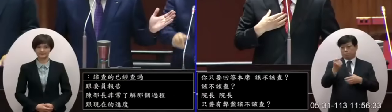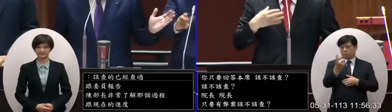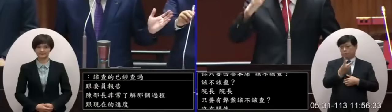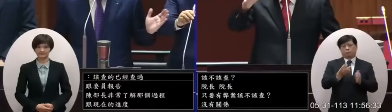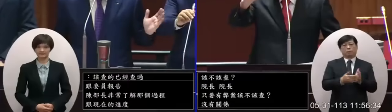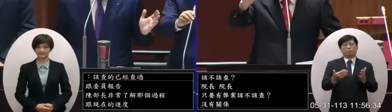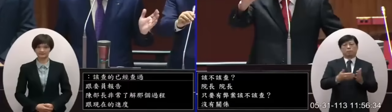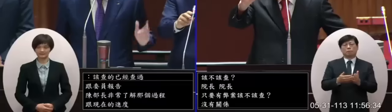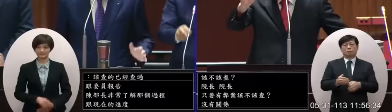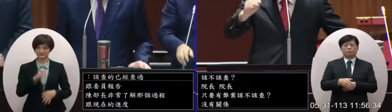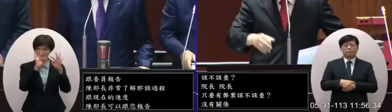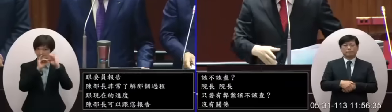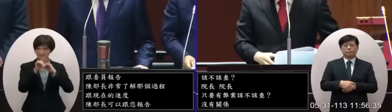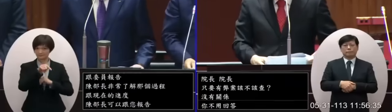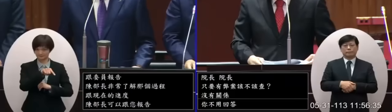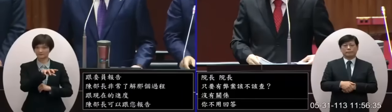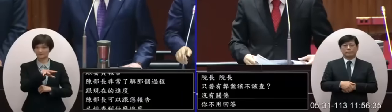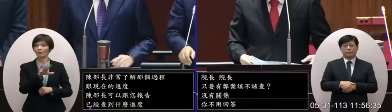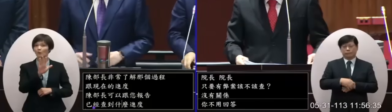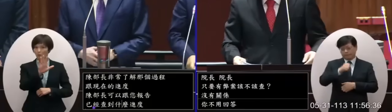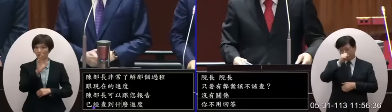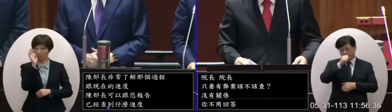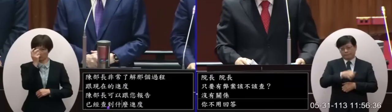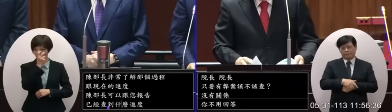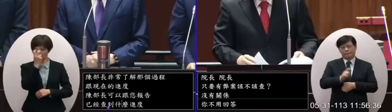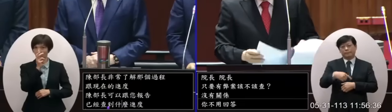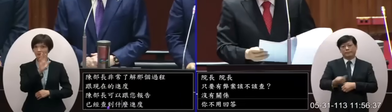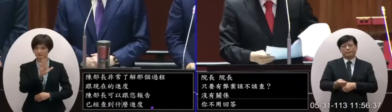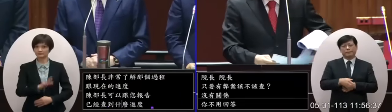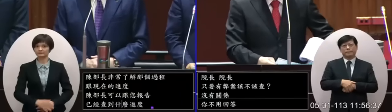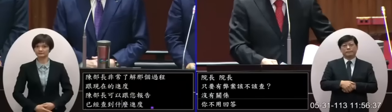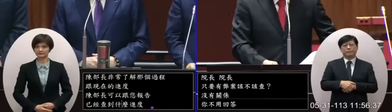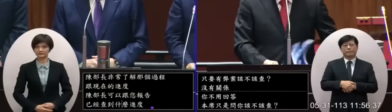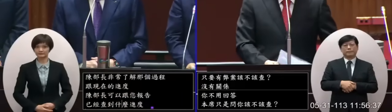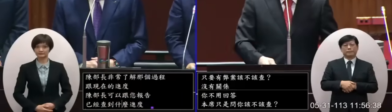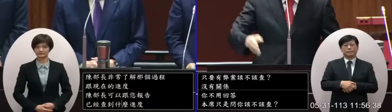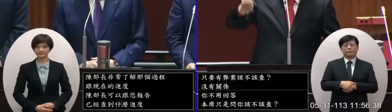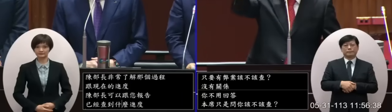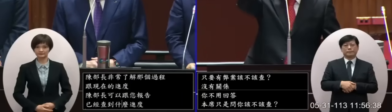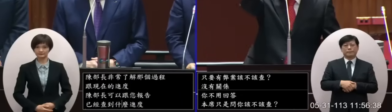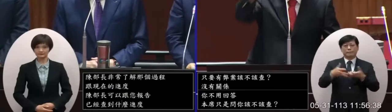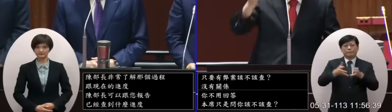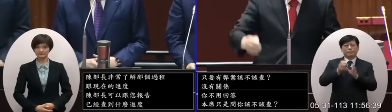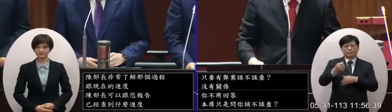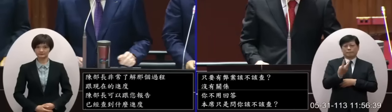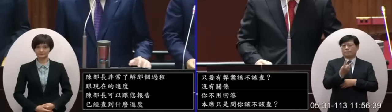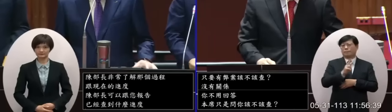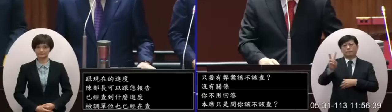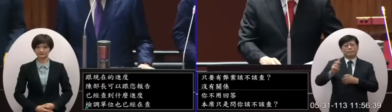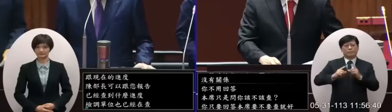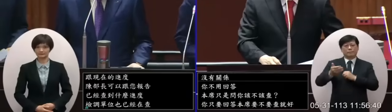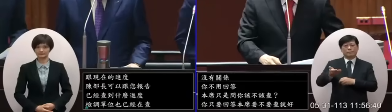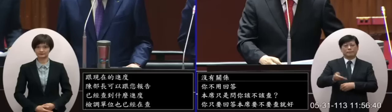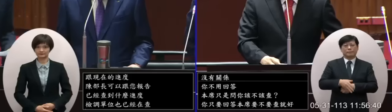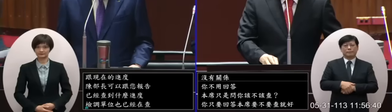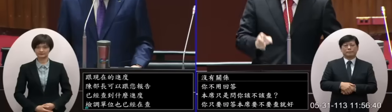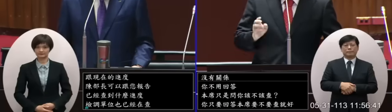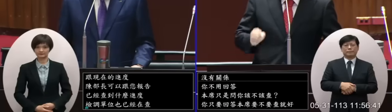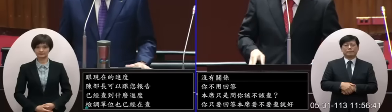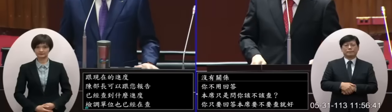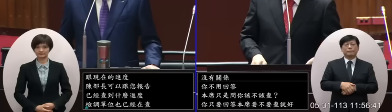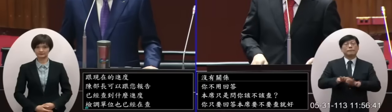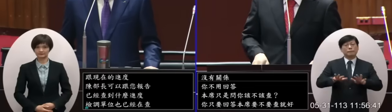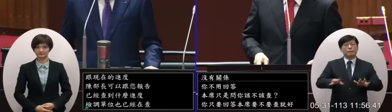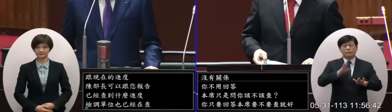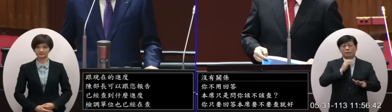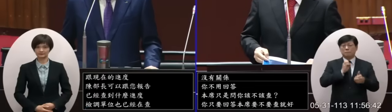好， 检调单位也已经在查了。 好，再下一案。啊，部长，两位部长请回。本